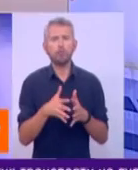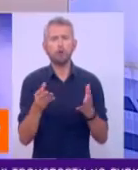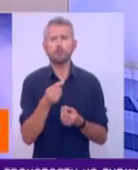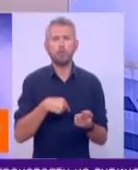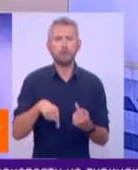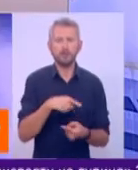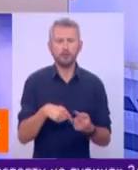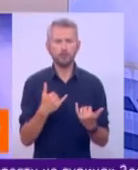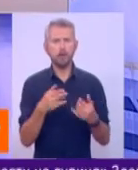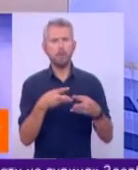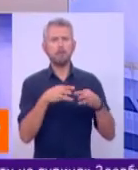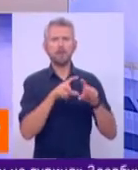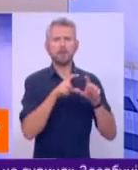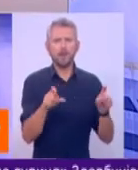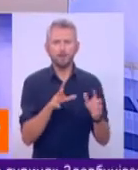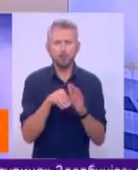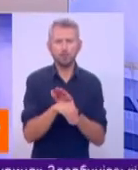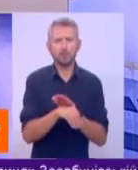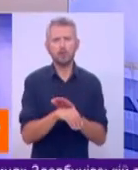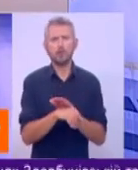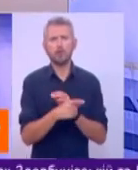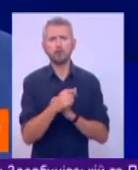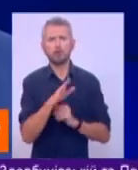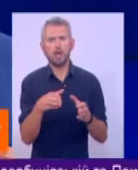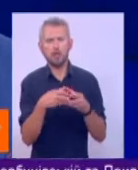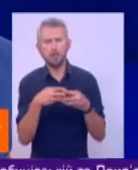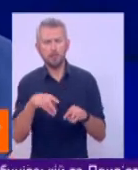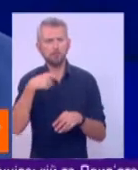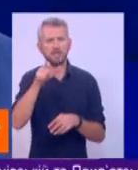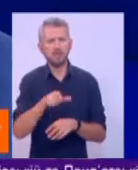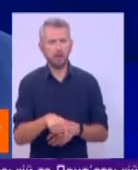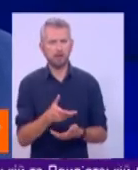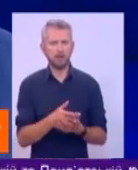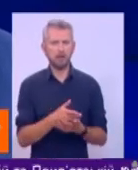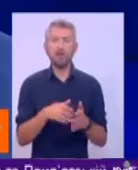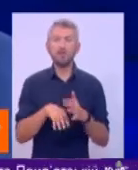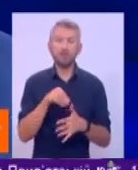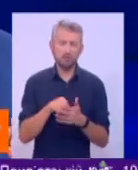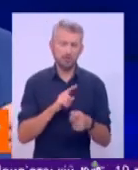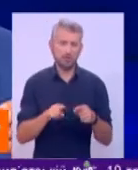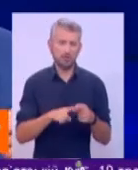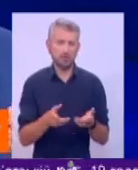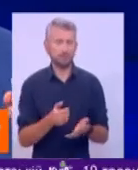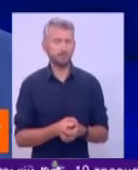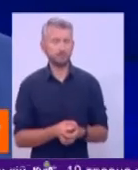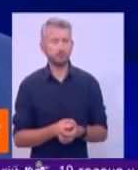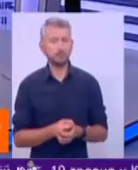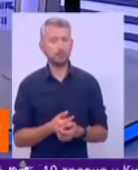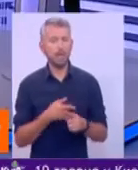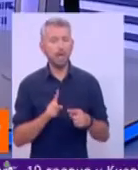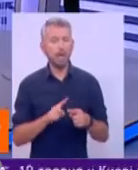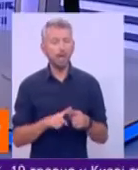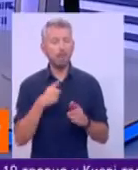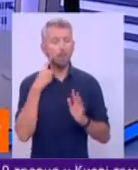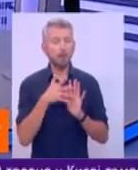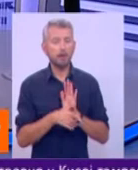да, от там зараз міністерство підключається, чи не Кабмін, президент, мер. Вибори скоро. Це понятно. Це